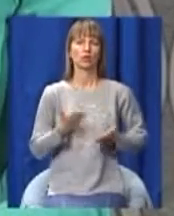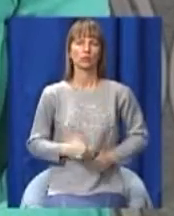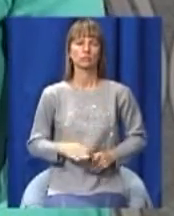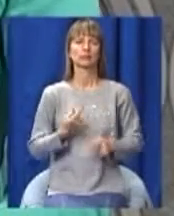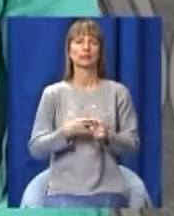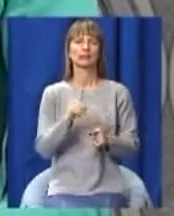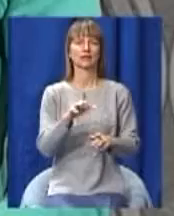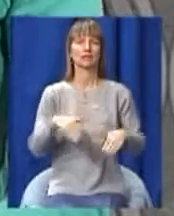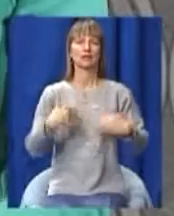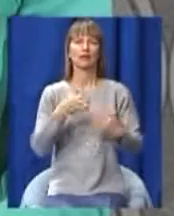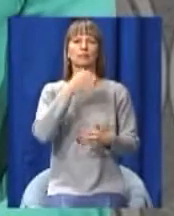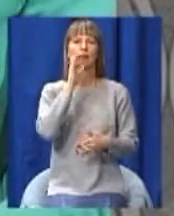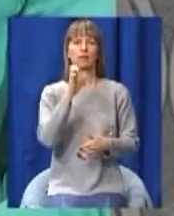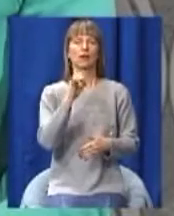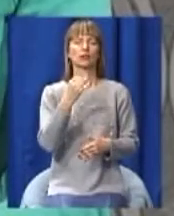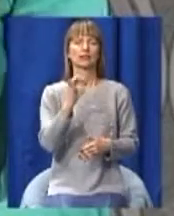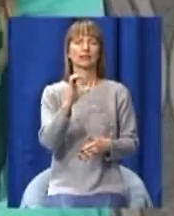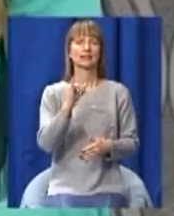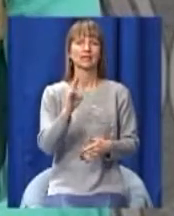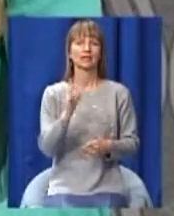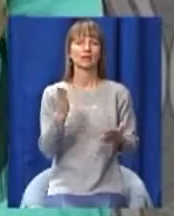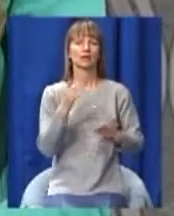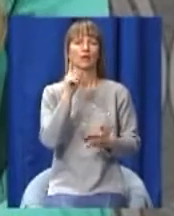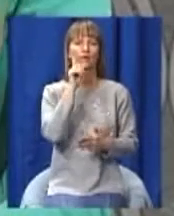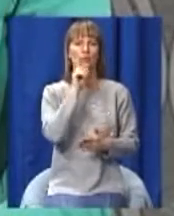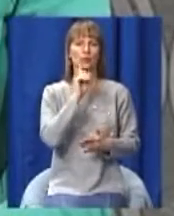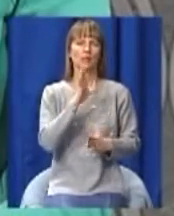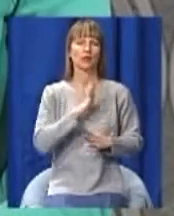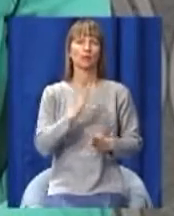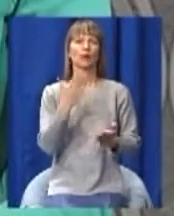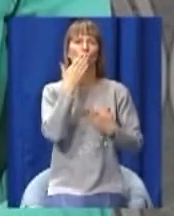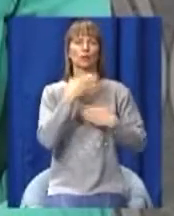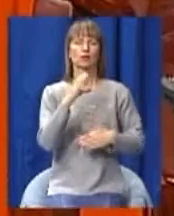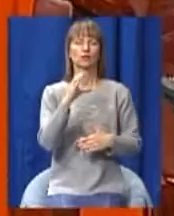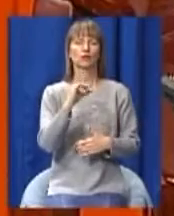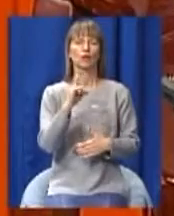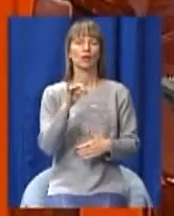Тож і тобі раджу пити березовий сік, яким би він не смачним не був. А які ти полюбляєш соки?